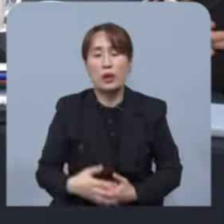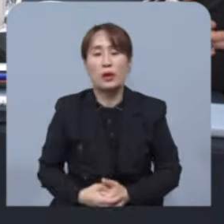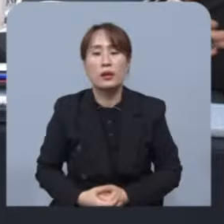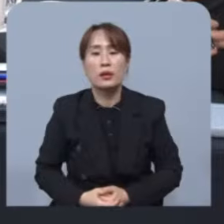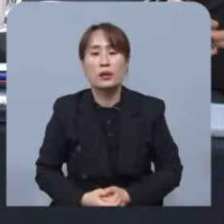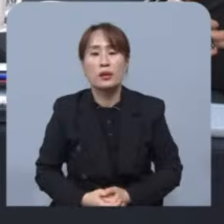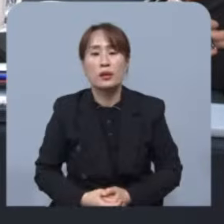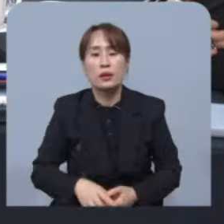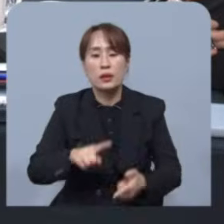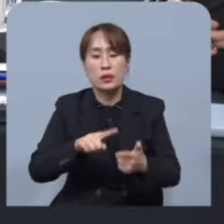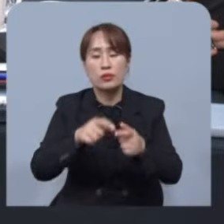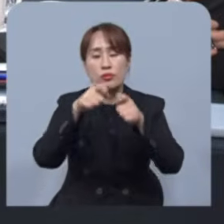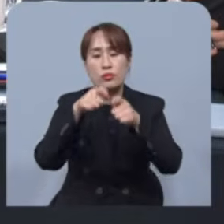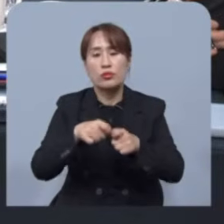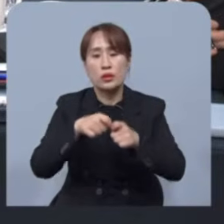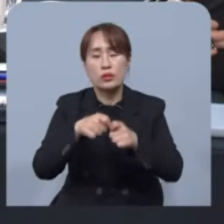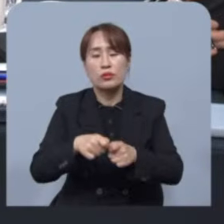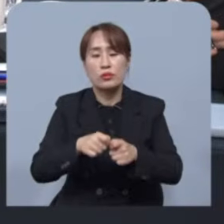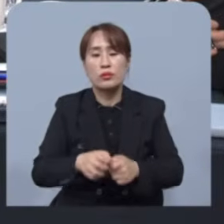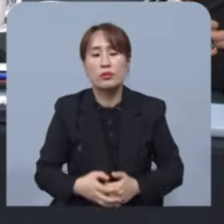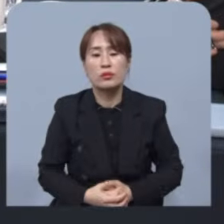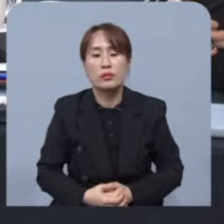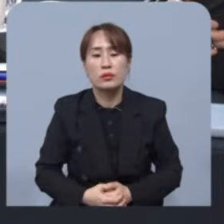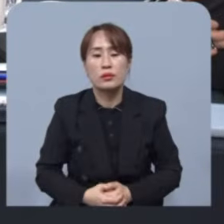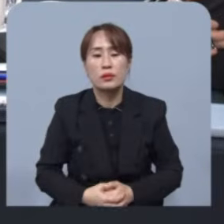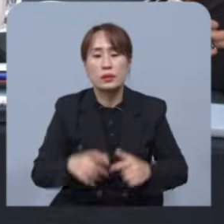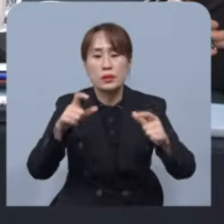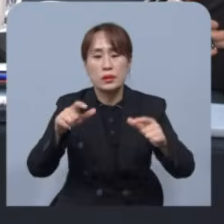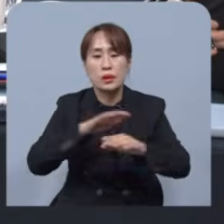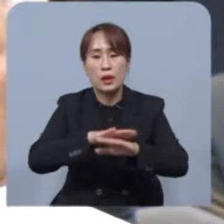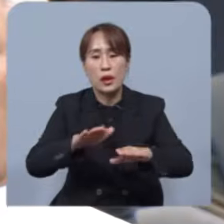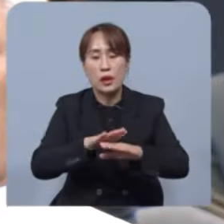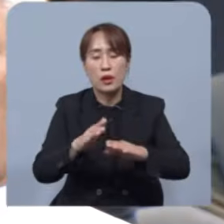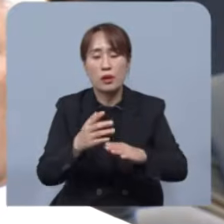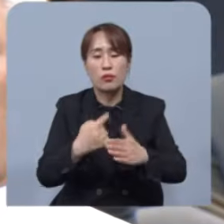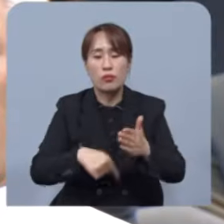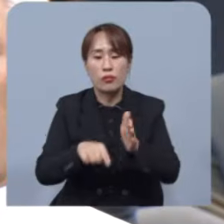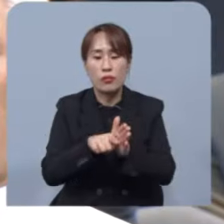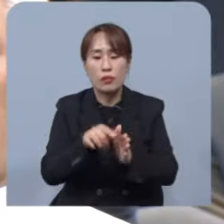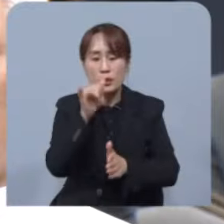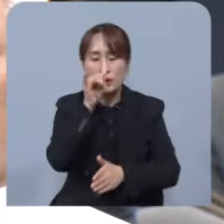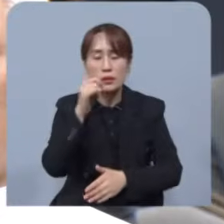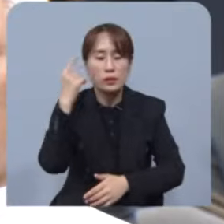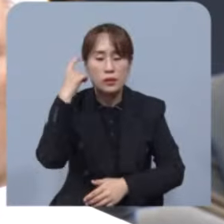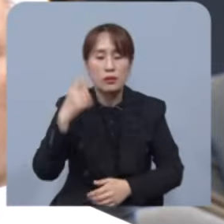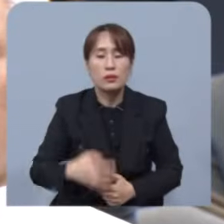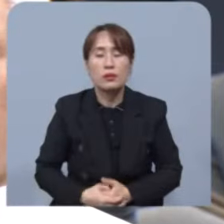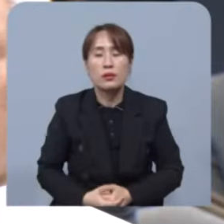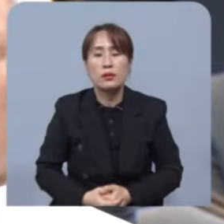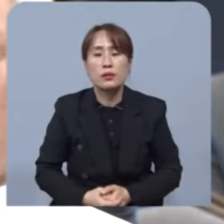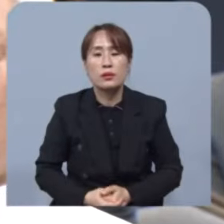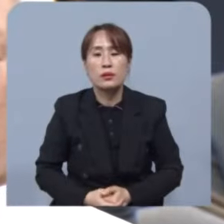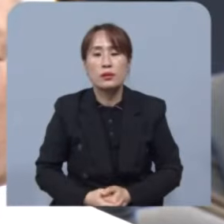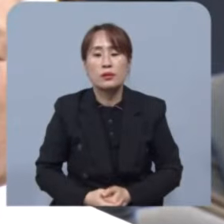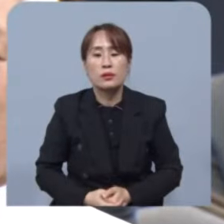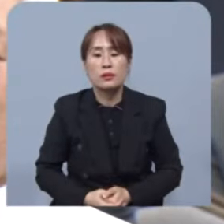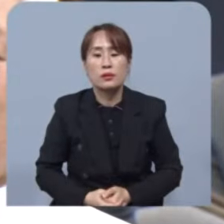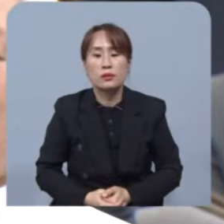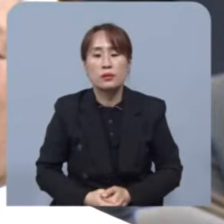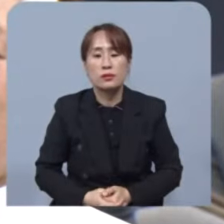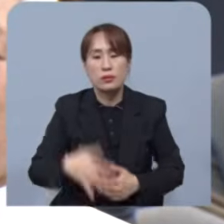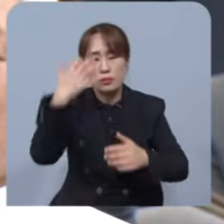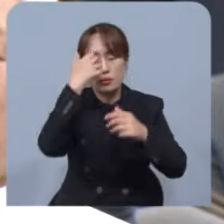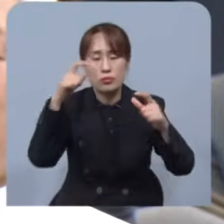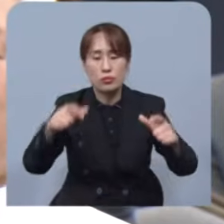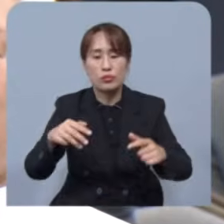그래서 이거를 구체적으로 지역에서 좀 해결할 수 있는 것들이 있지 않을까라고 생각을 하고